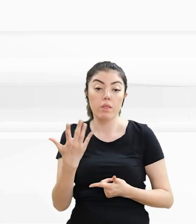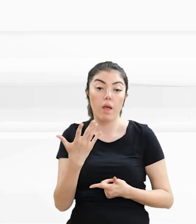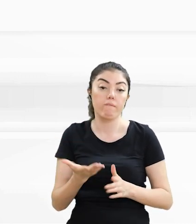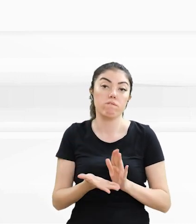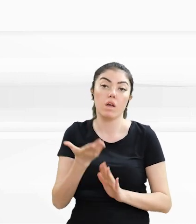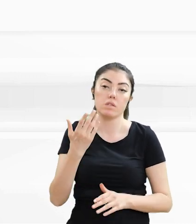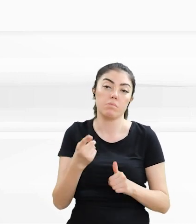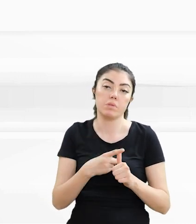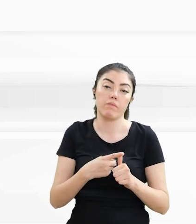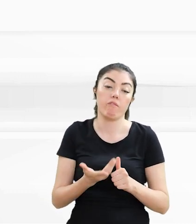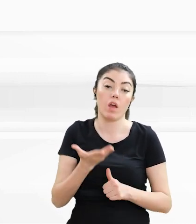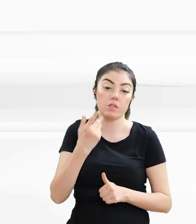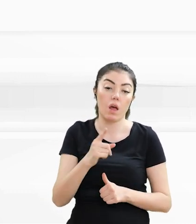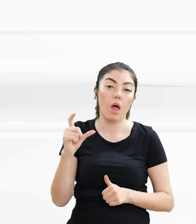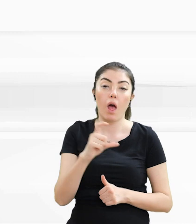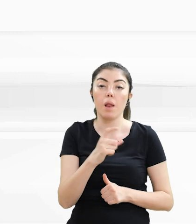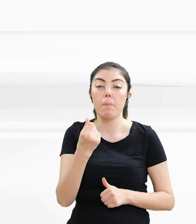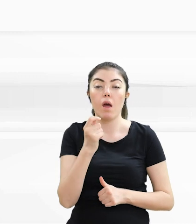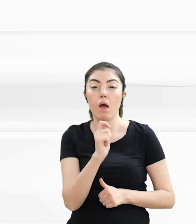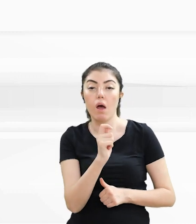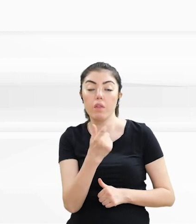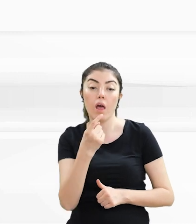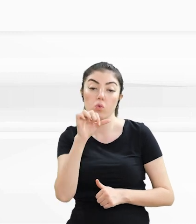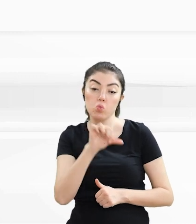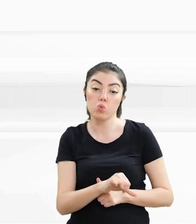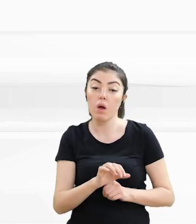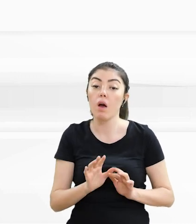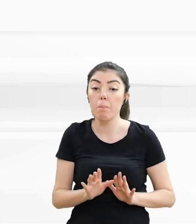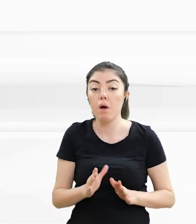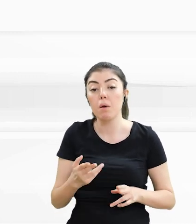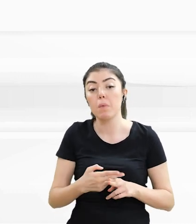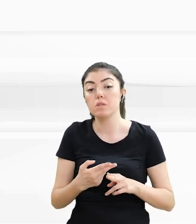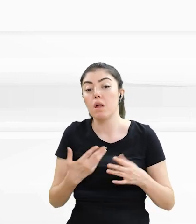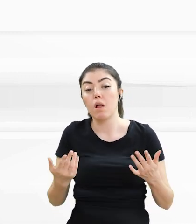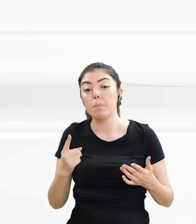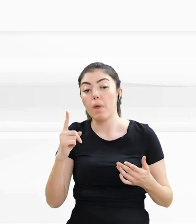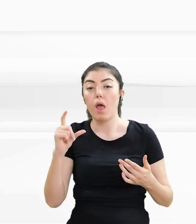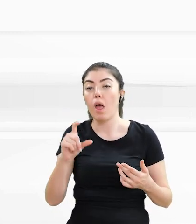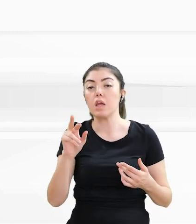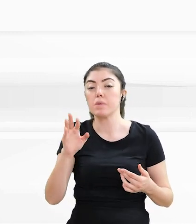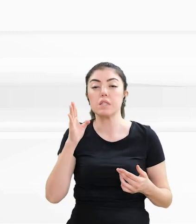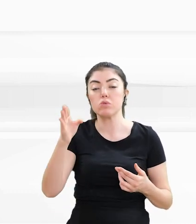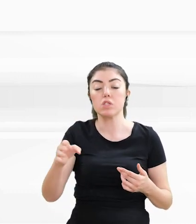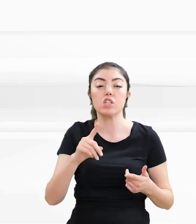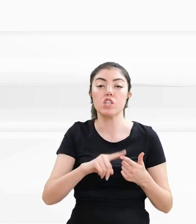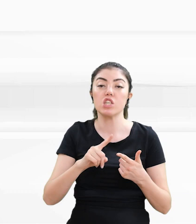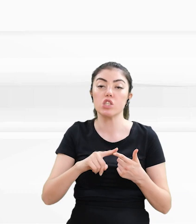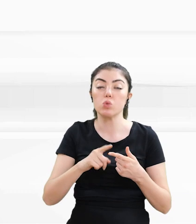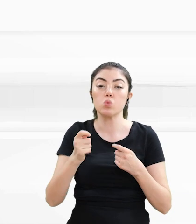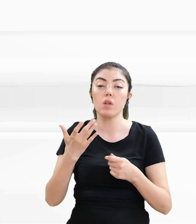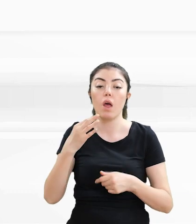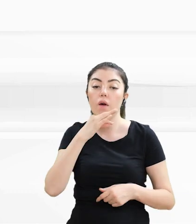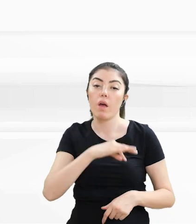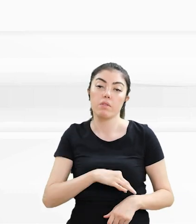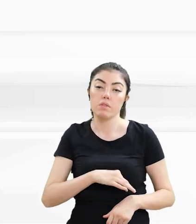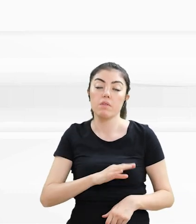ücretinden daha fazla ve aylık ücreti daha düşük olmasına rağmen Mesela bir aylık gittiğini düşünelim iki kuş daha